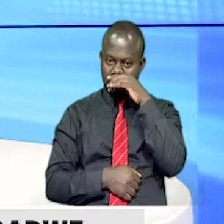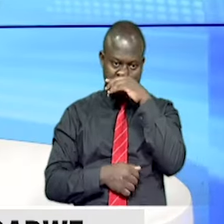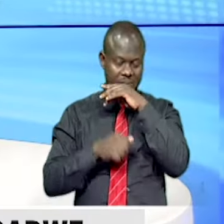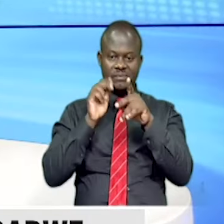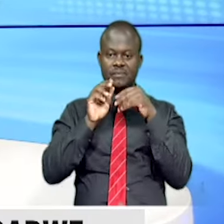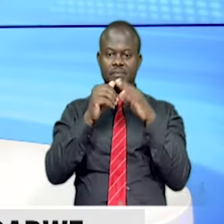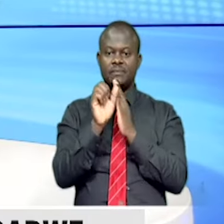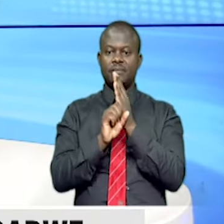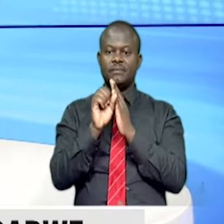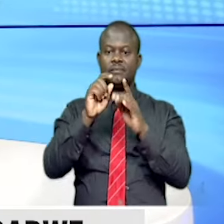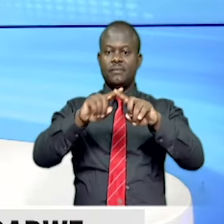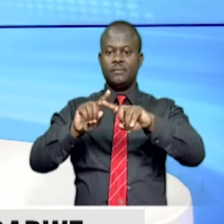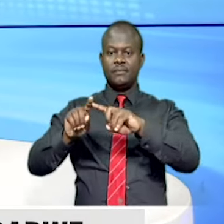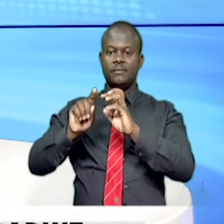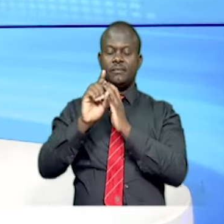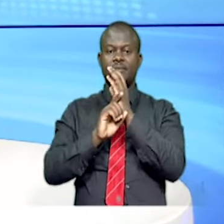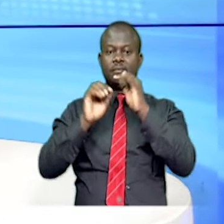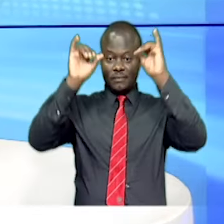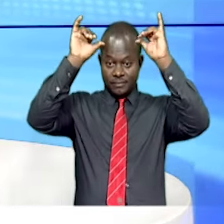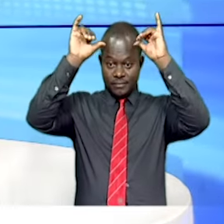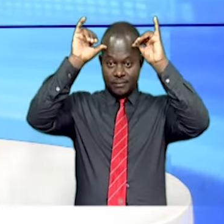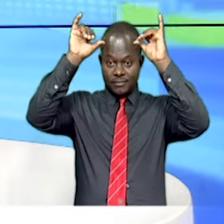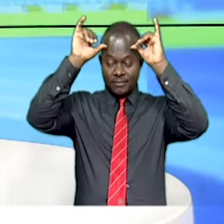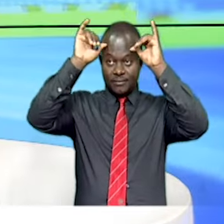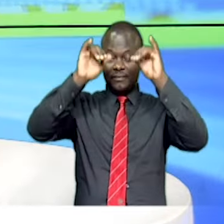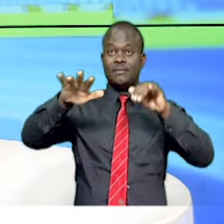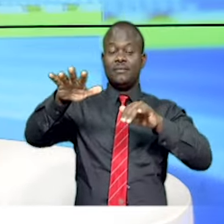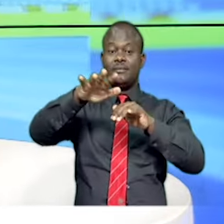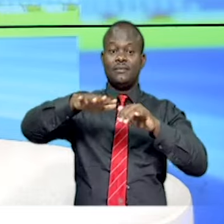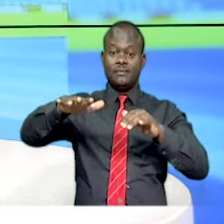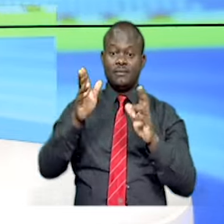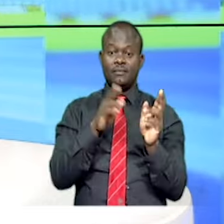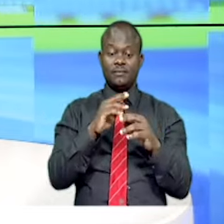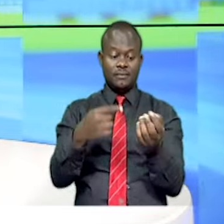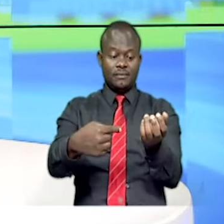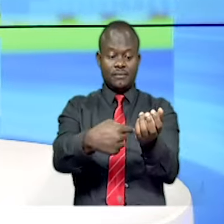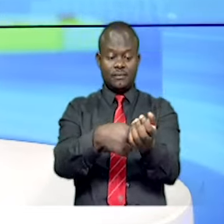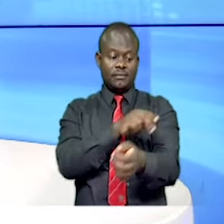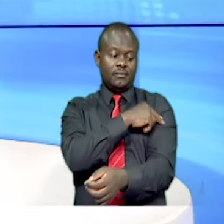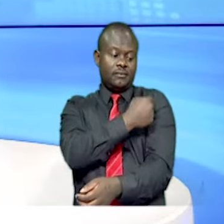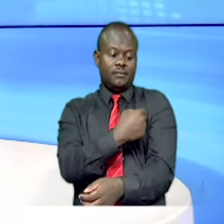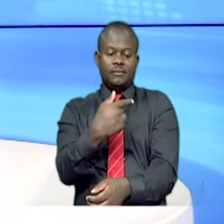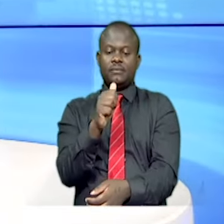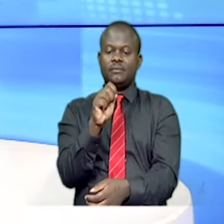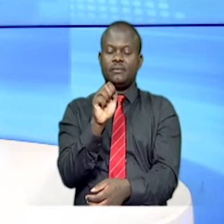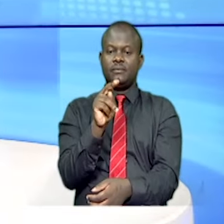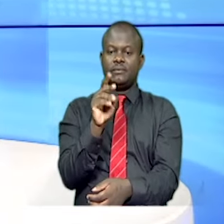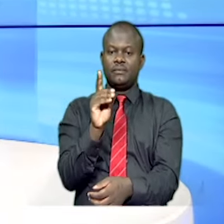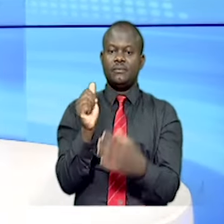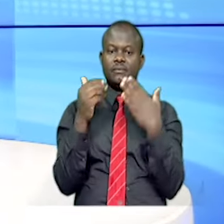Abaturage bo mu mirenge itandukanye igize akarere ka Nyagatare bo basanzwe bivuriza ku bitaro bya Gatunda barashima